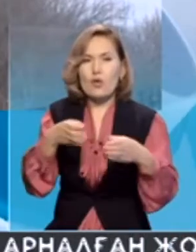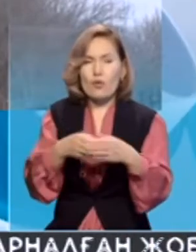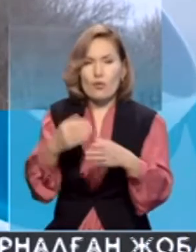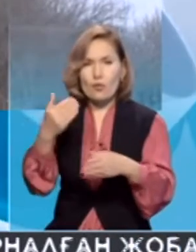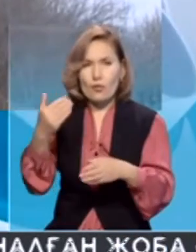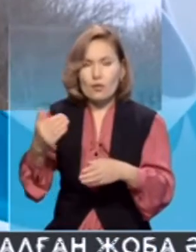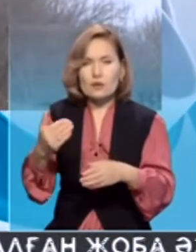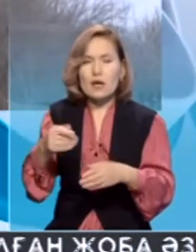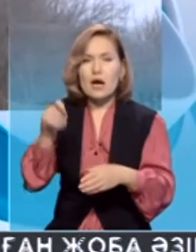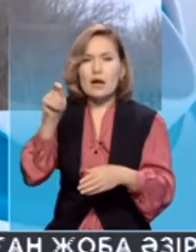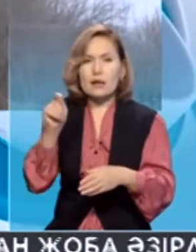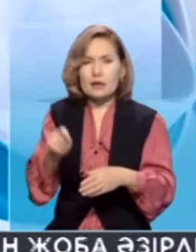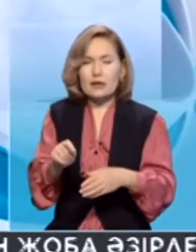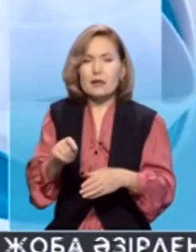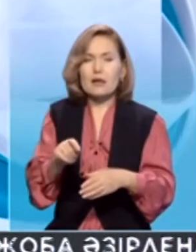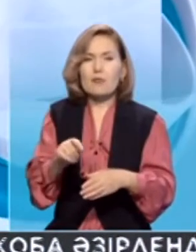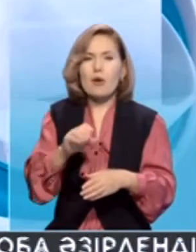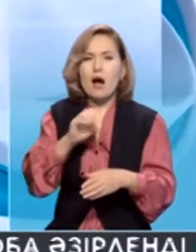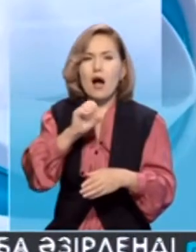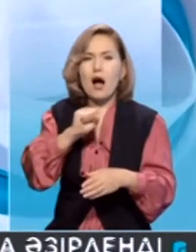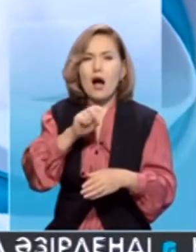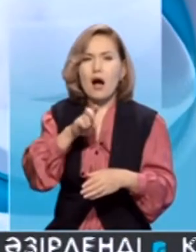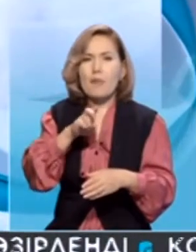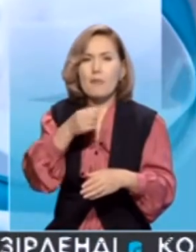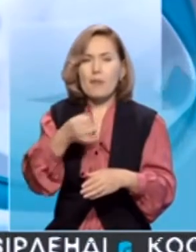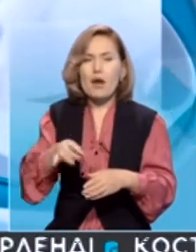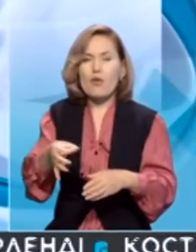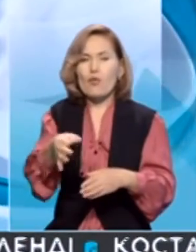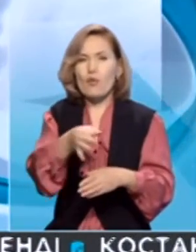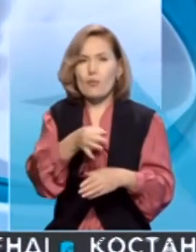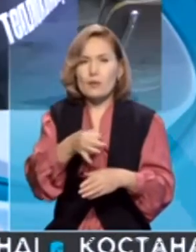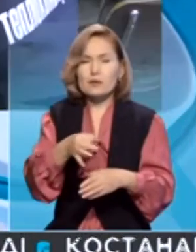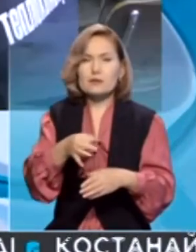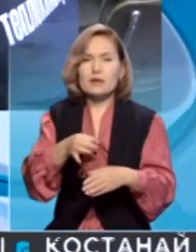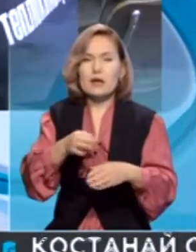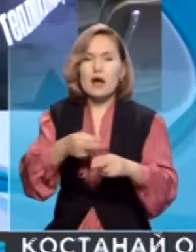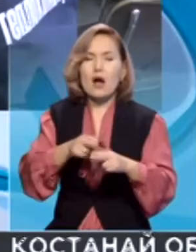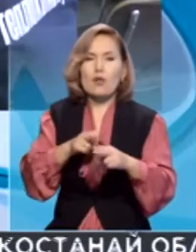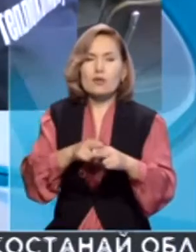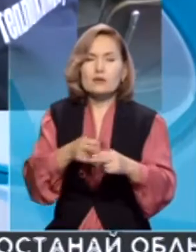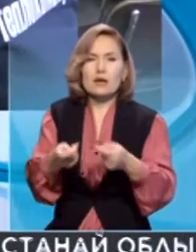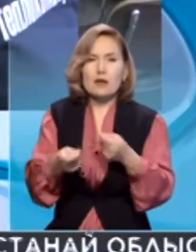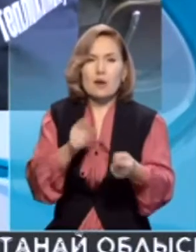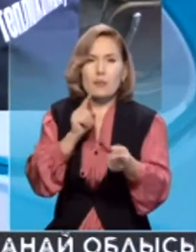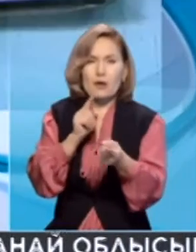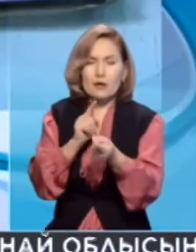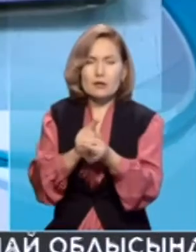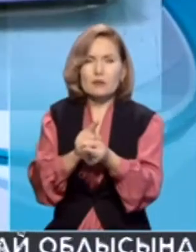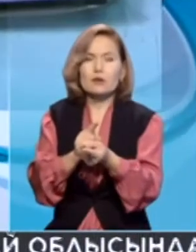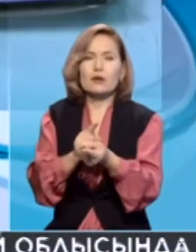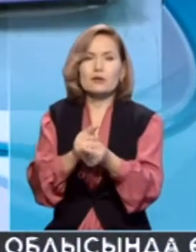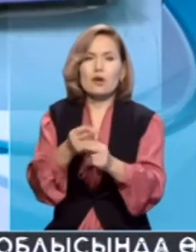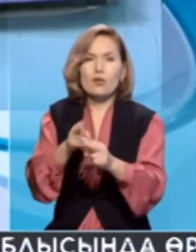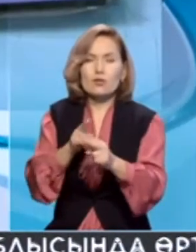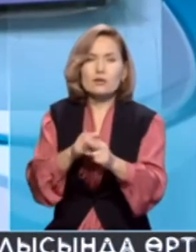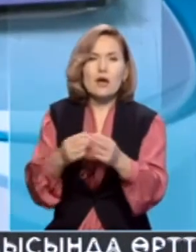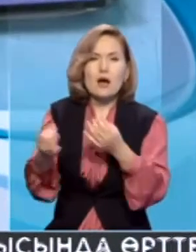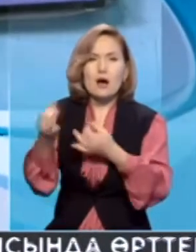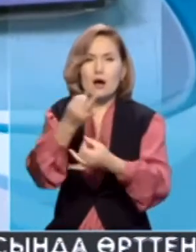әкімдігінің сала басшыларымен кездесті. Аталған жұмыс тобы жылу электр орталығы салынатын жерді көріп